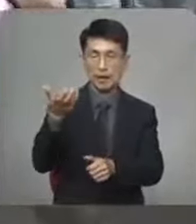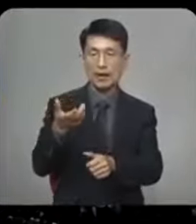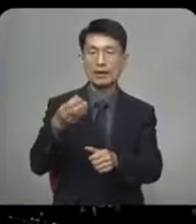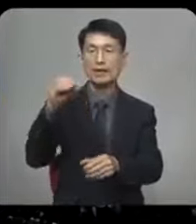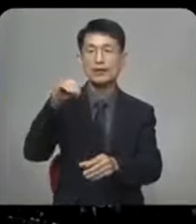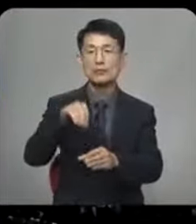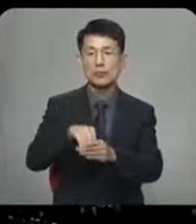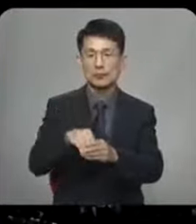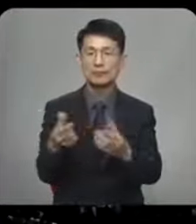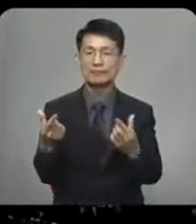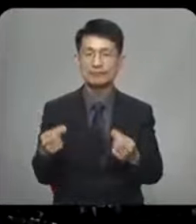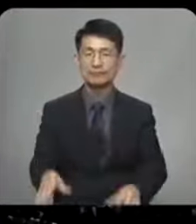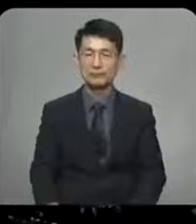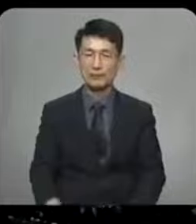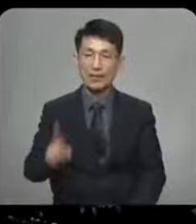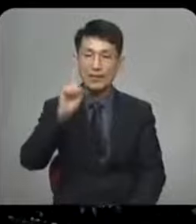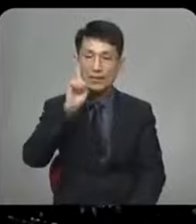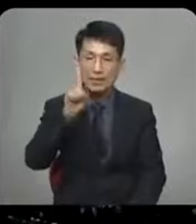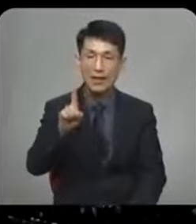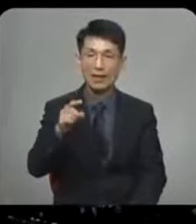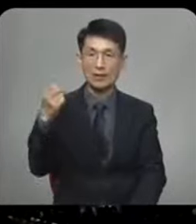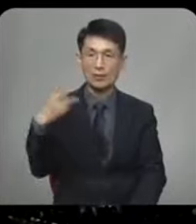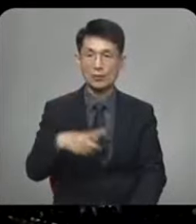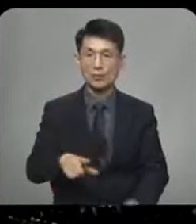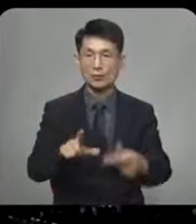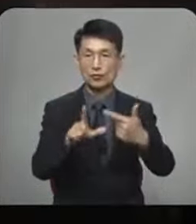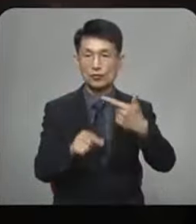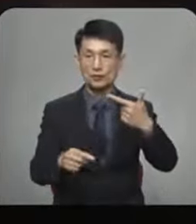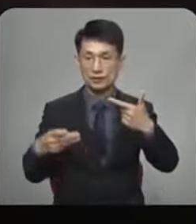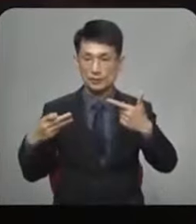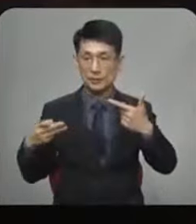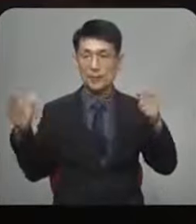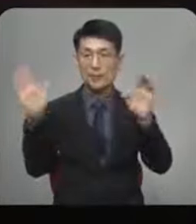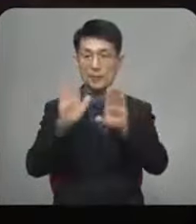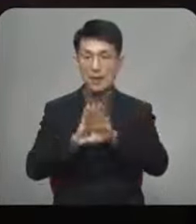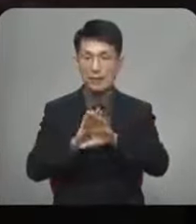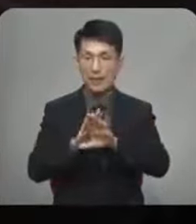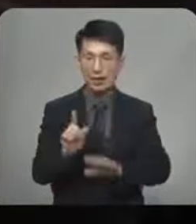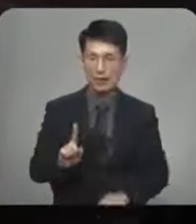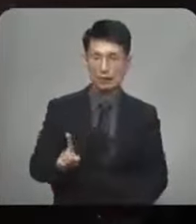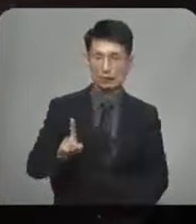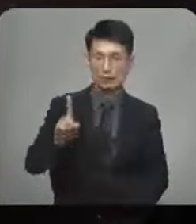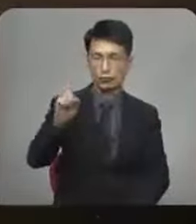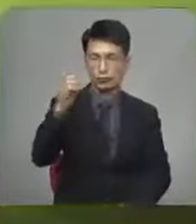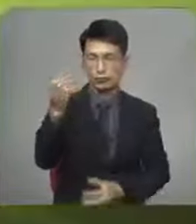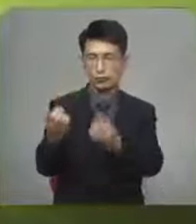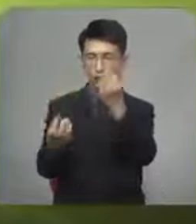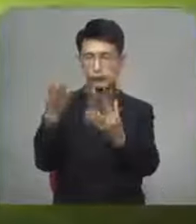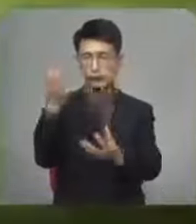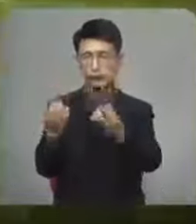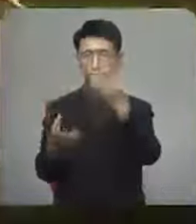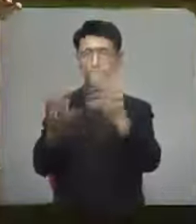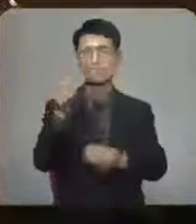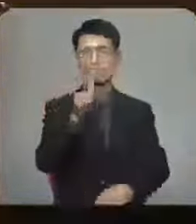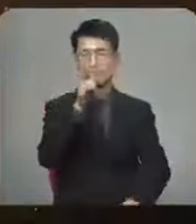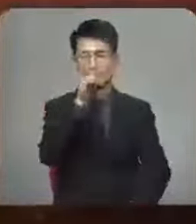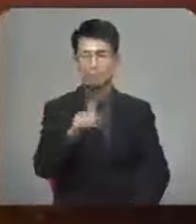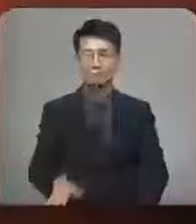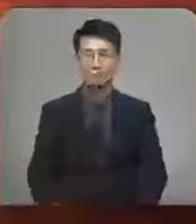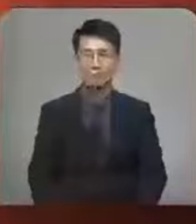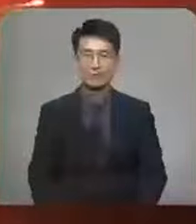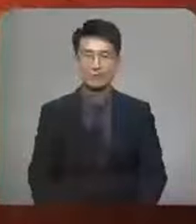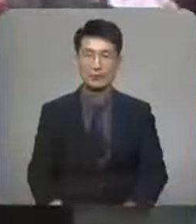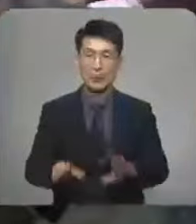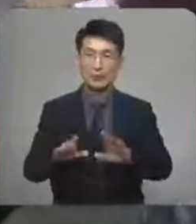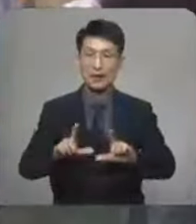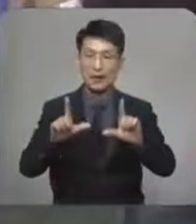있습니다. 또 내일과 13일 밤에는 강릉 단오제의 절정을 알리는 화려한 불꽃놀이가 열립니다.